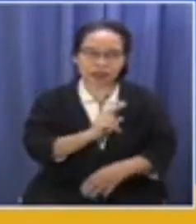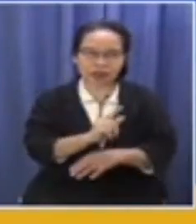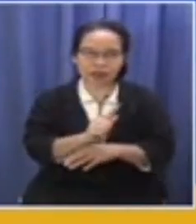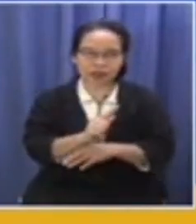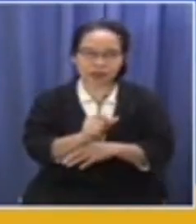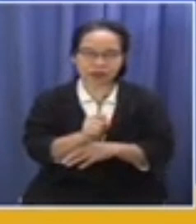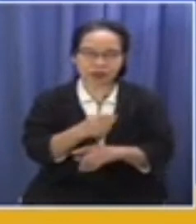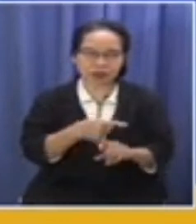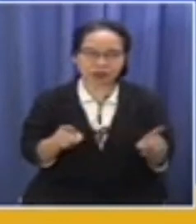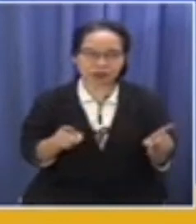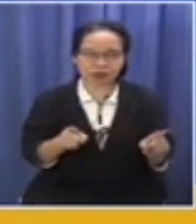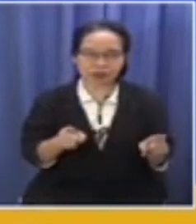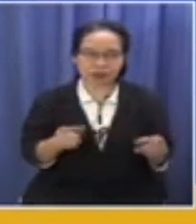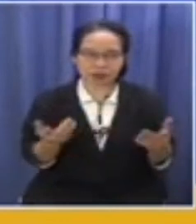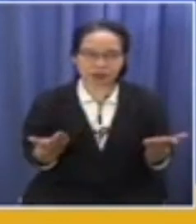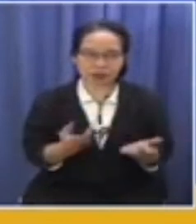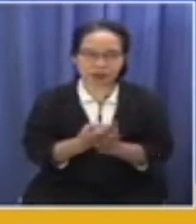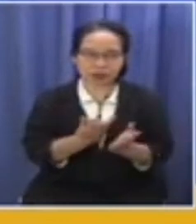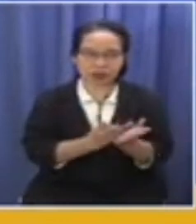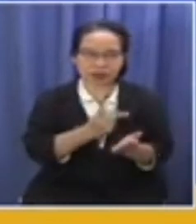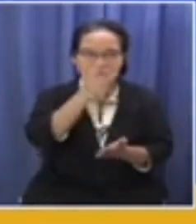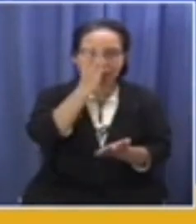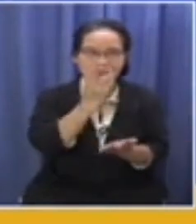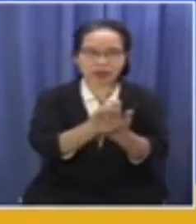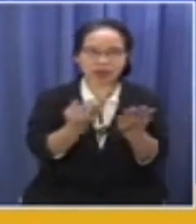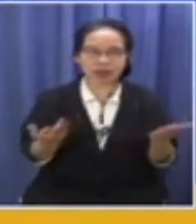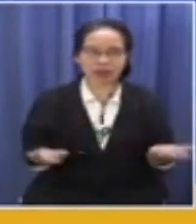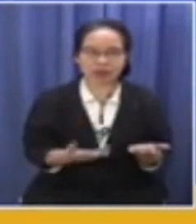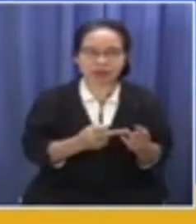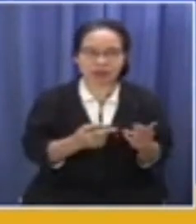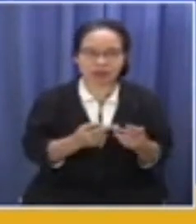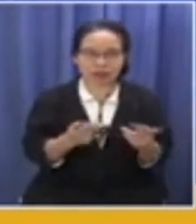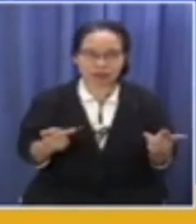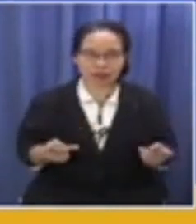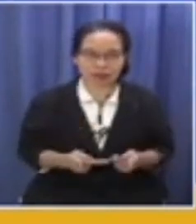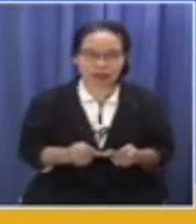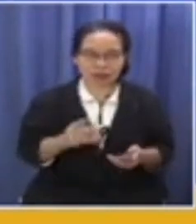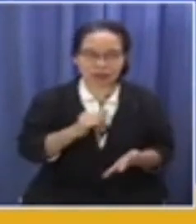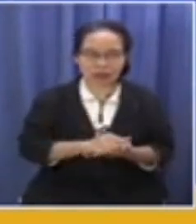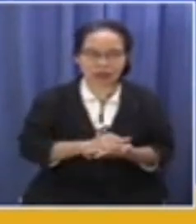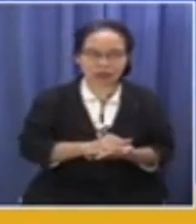po ako subalit po niloob ng panginoon na makarating ako dito sa lugar